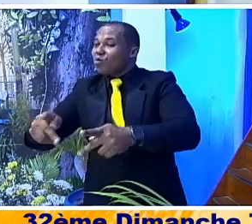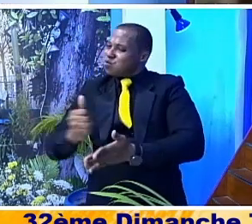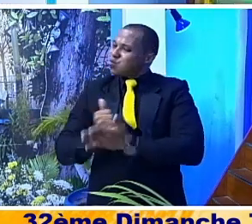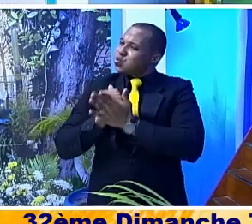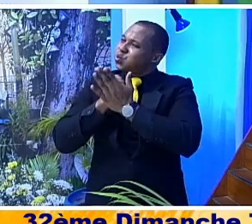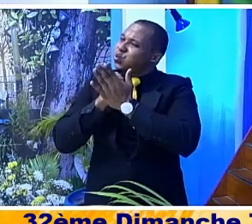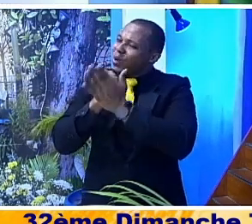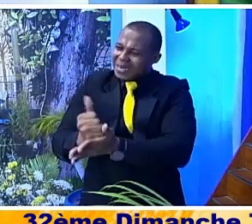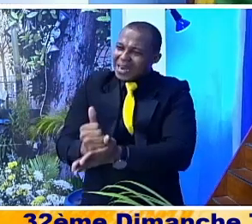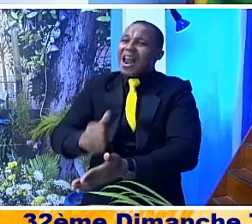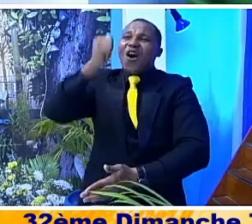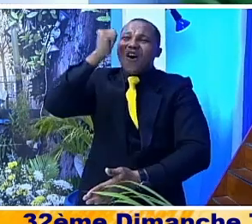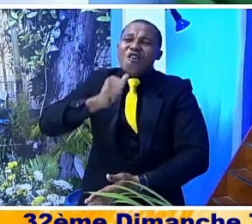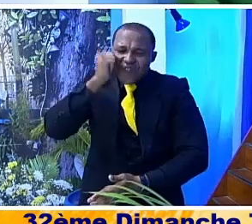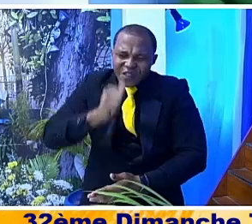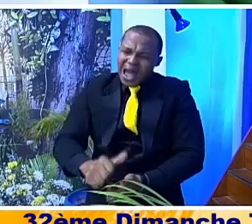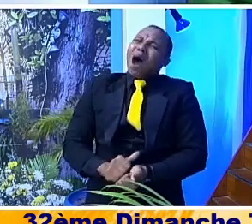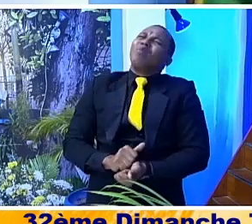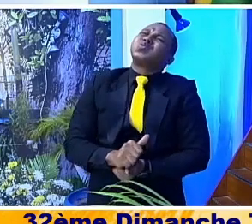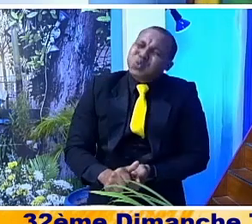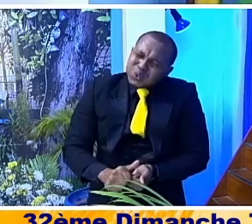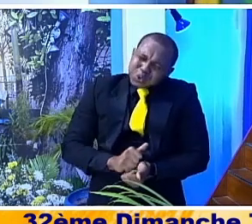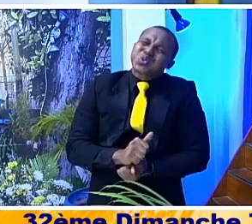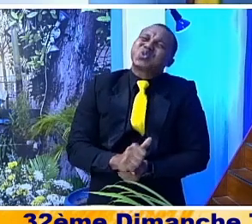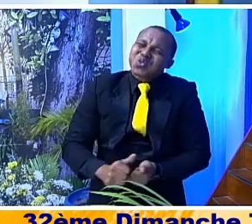en fait journée à souffrir jusqu'à ce qu'elle mourir devant nous.